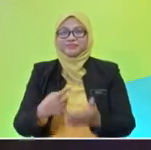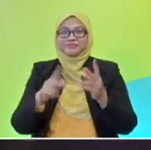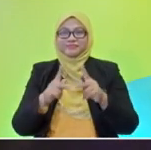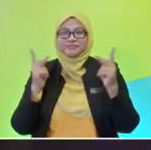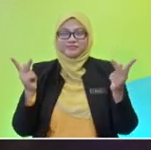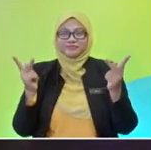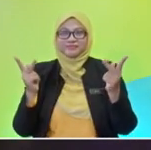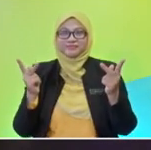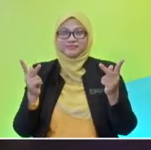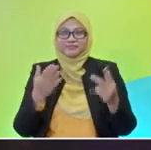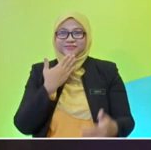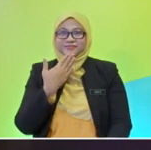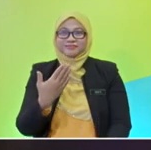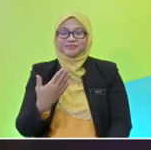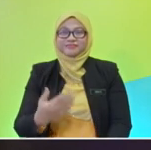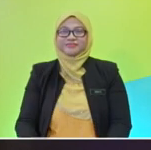alhamdulillah